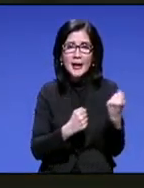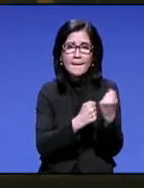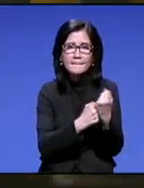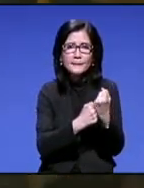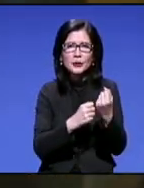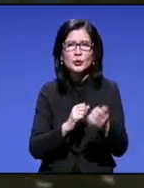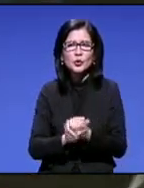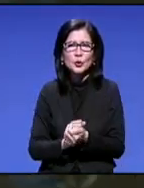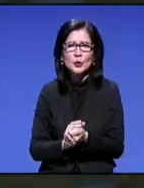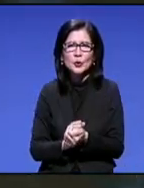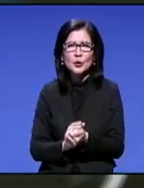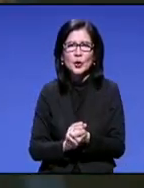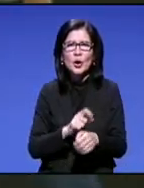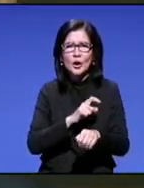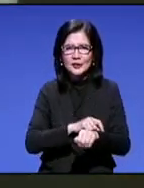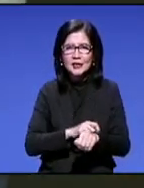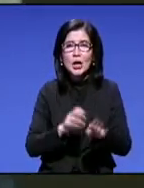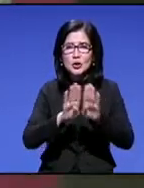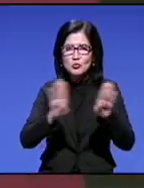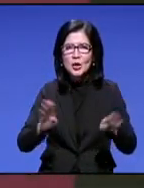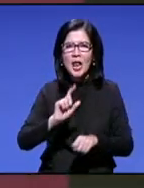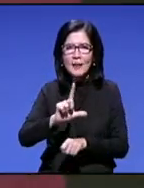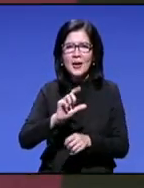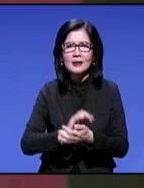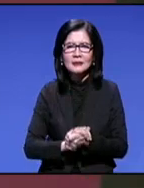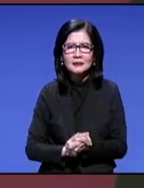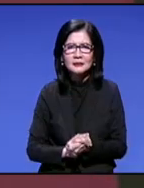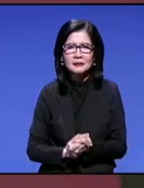belanja digital ini saat HUT Bukalapak.